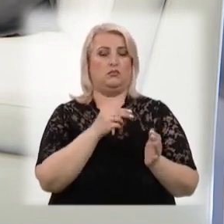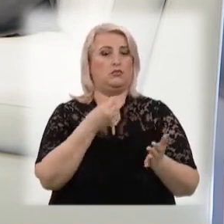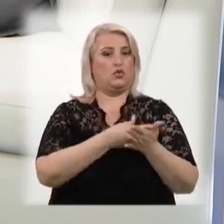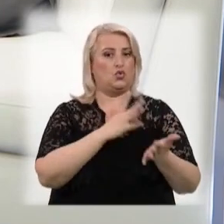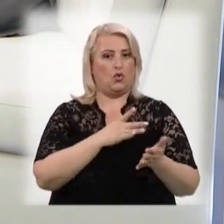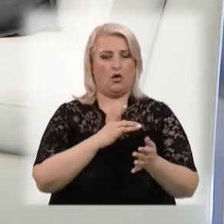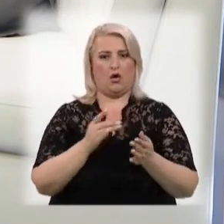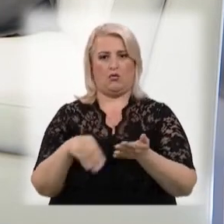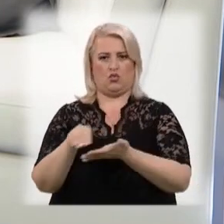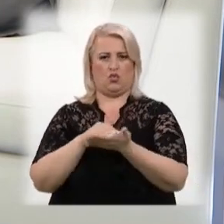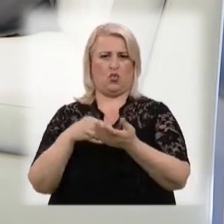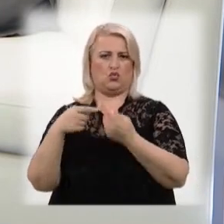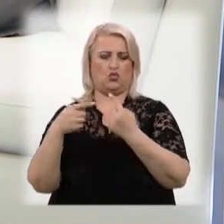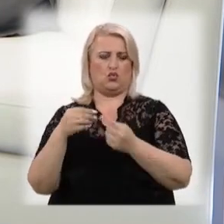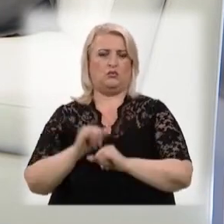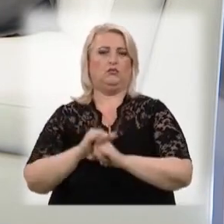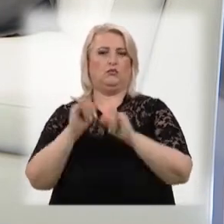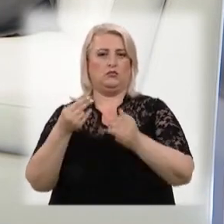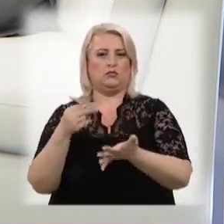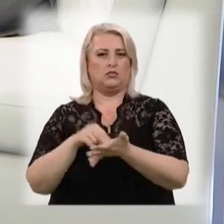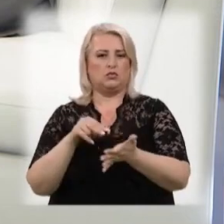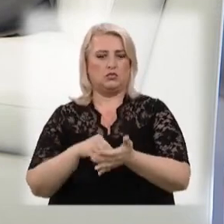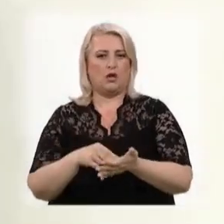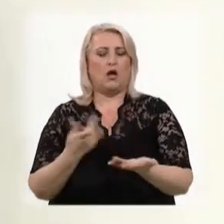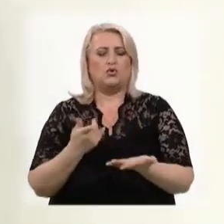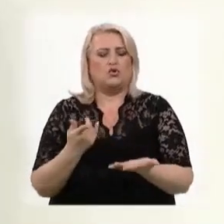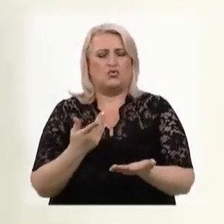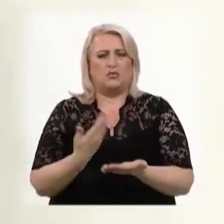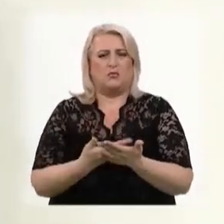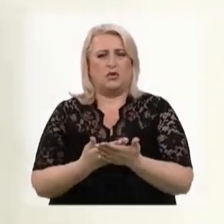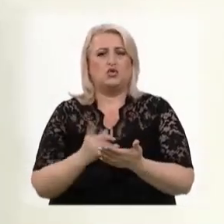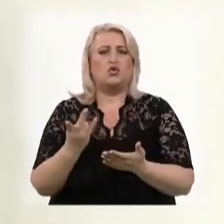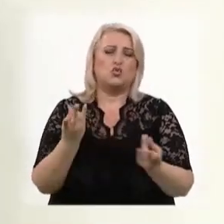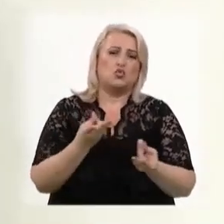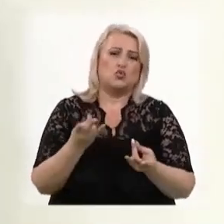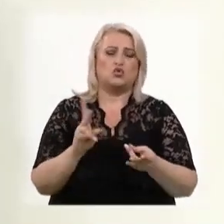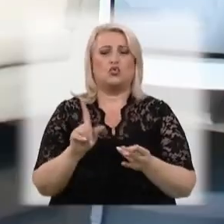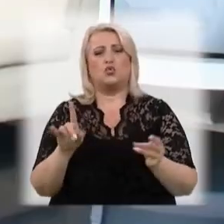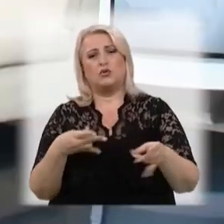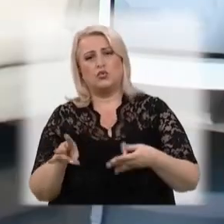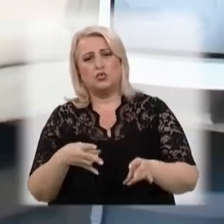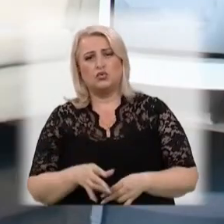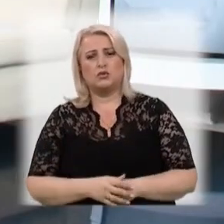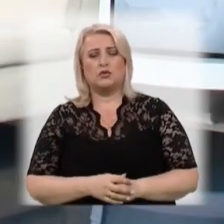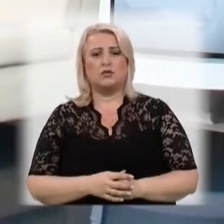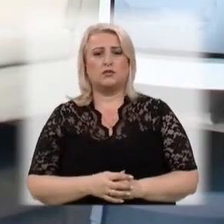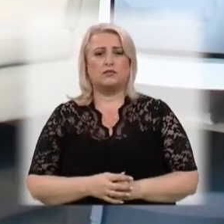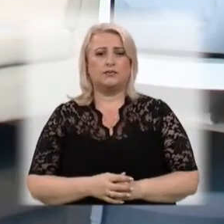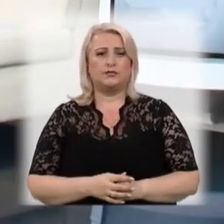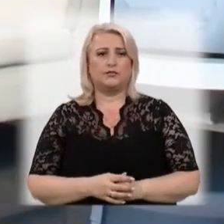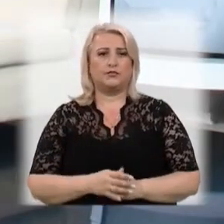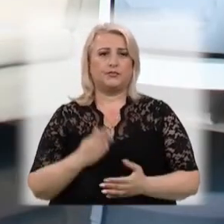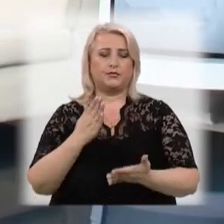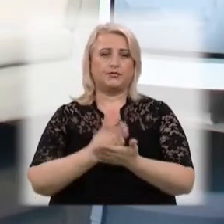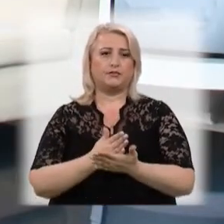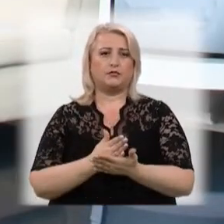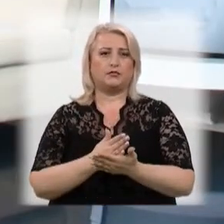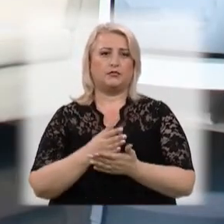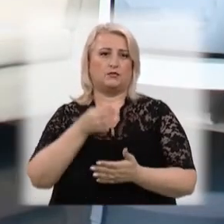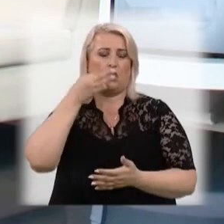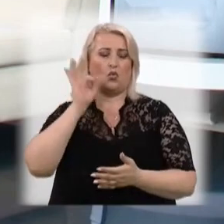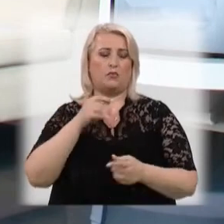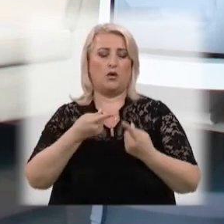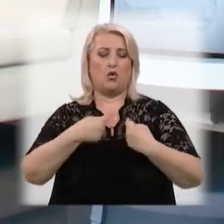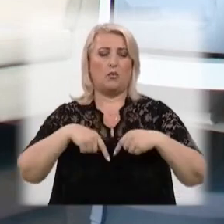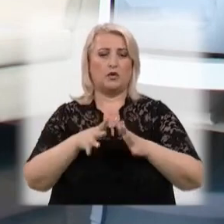a și testarea ipotezei cel merge Nu merge și la cât mai des și cât mai des testare avem o experiență lucru companiile mari